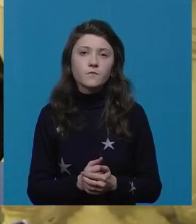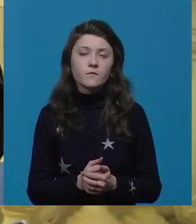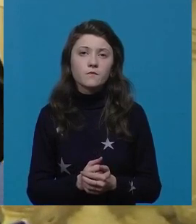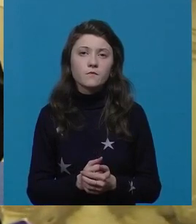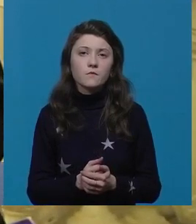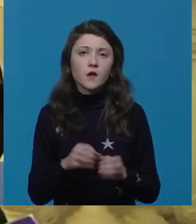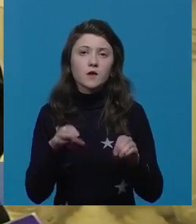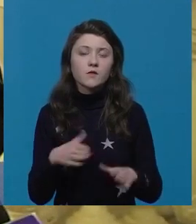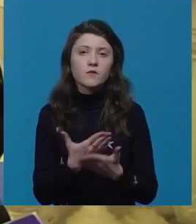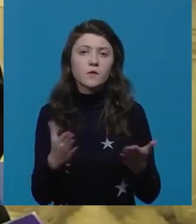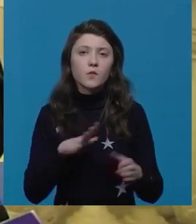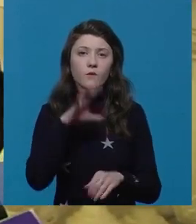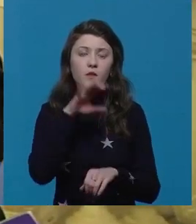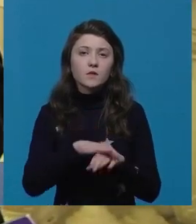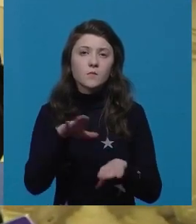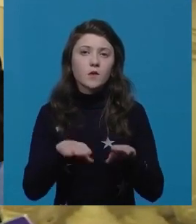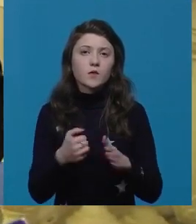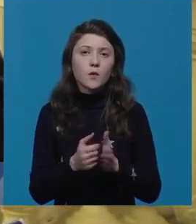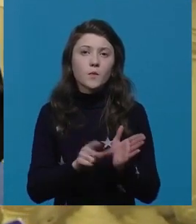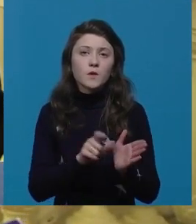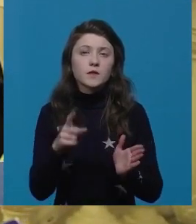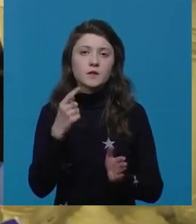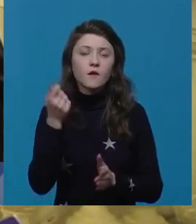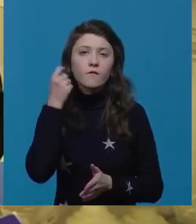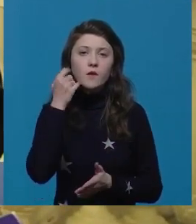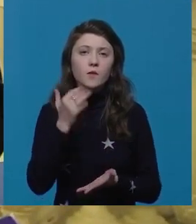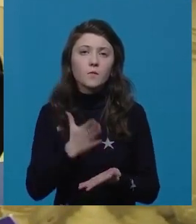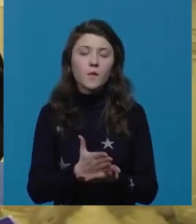були фактично прирівнені до пенсіонерів за віком і мали